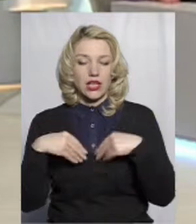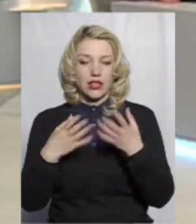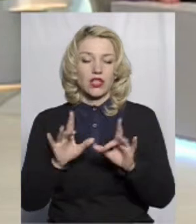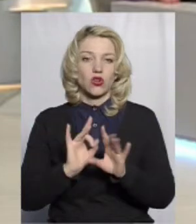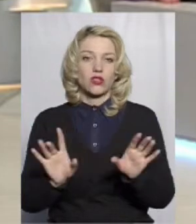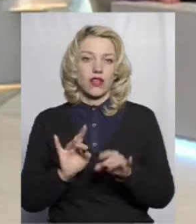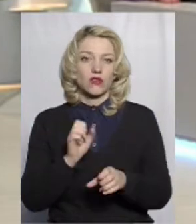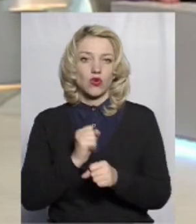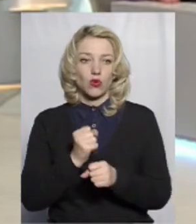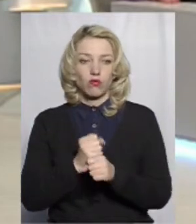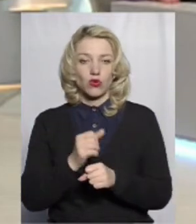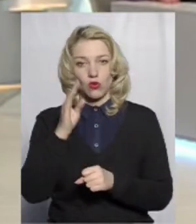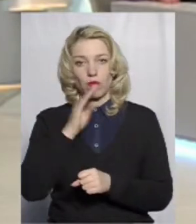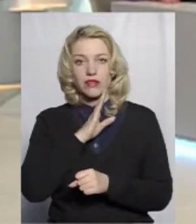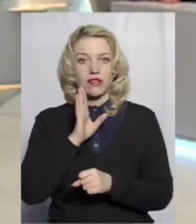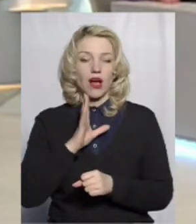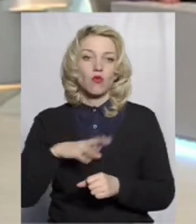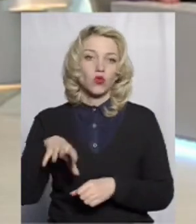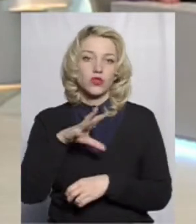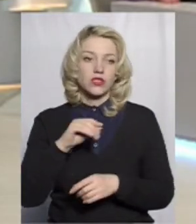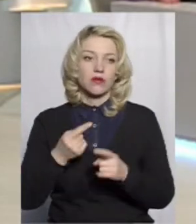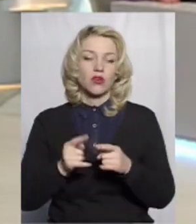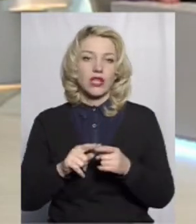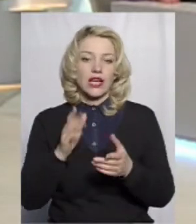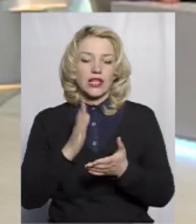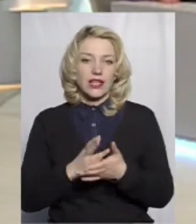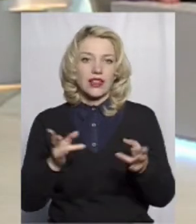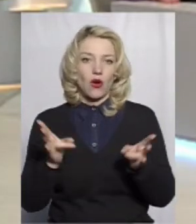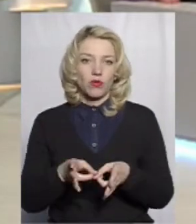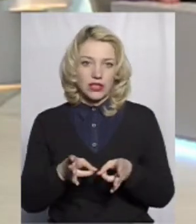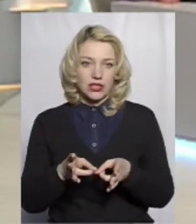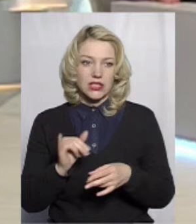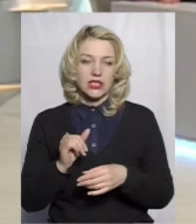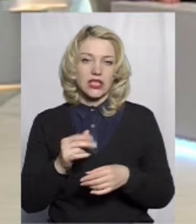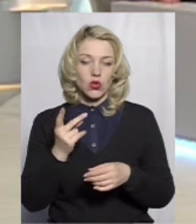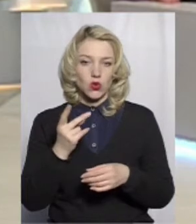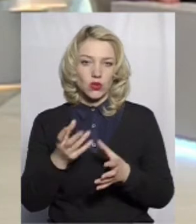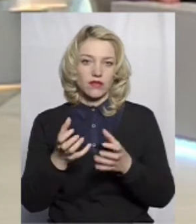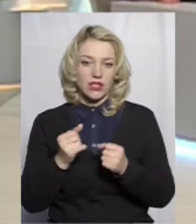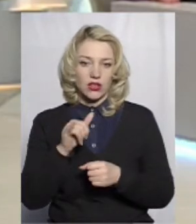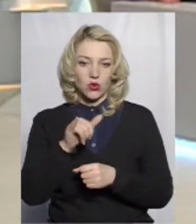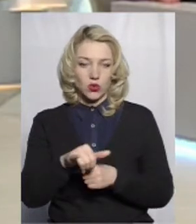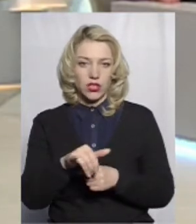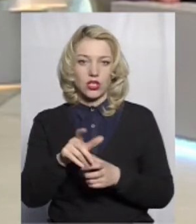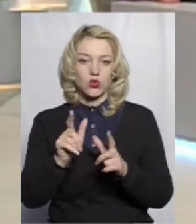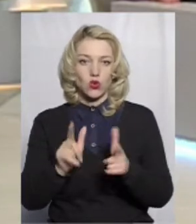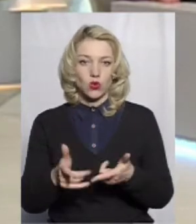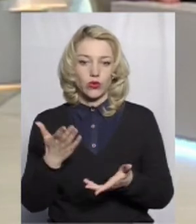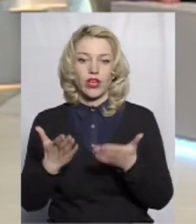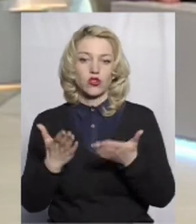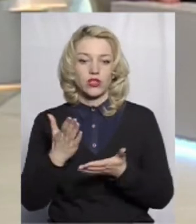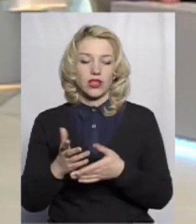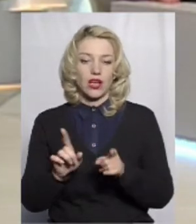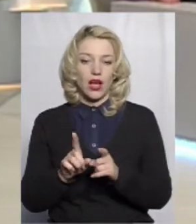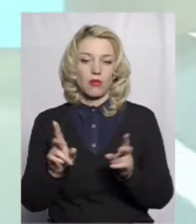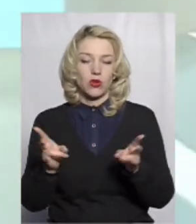роботу батькам усім про те, що це яка є необхідність. І друге, взяти в них згоду, якщо є така потреба, що